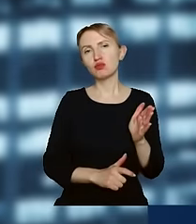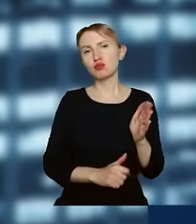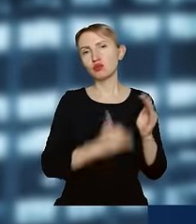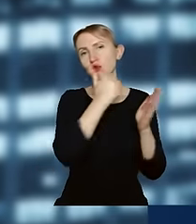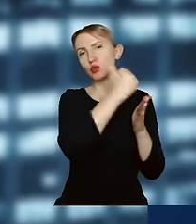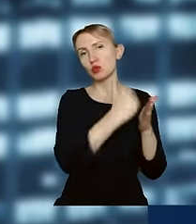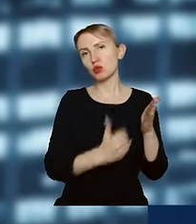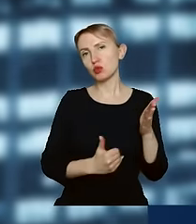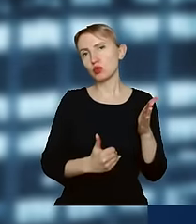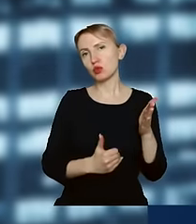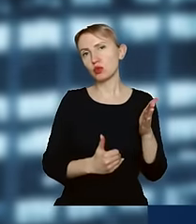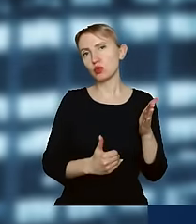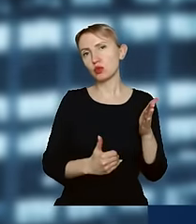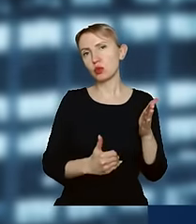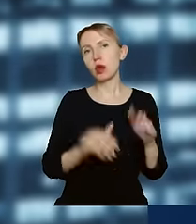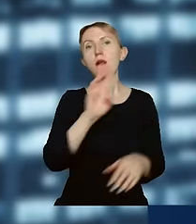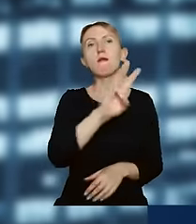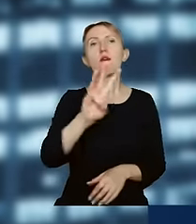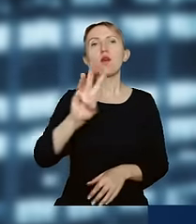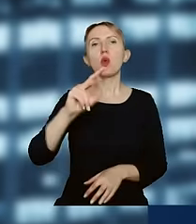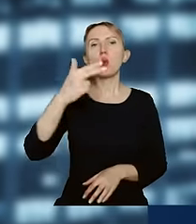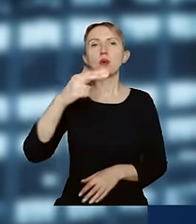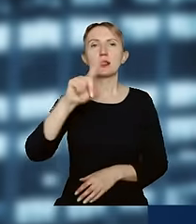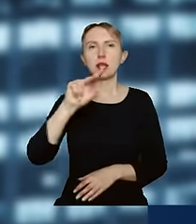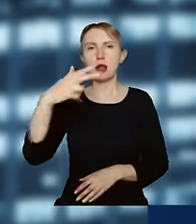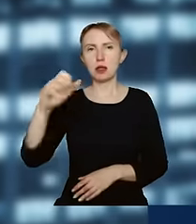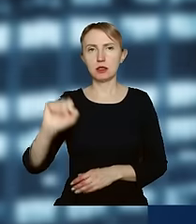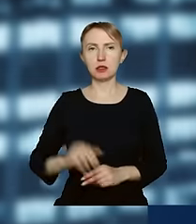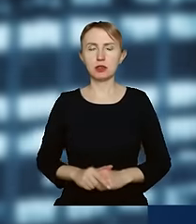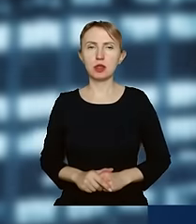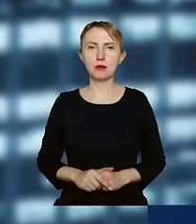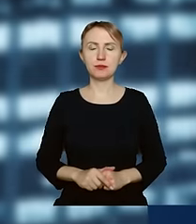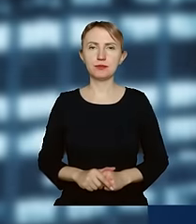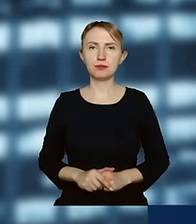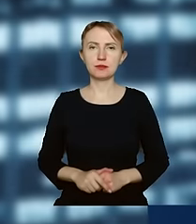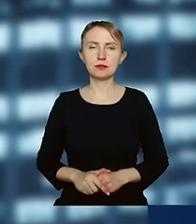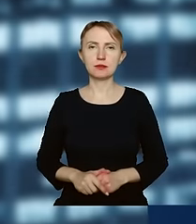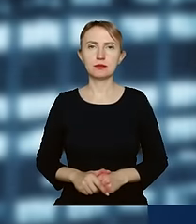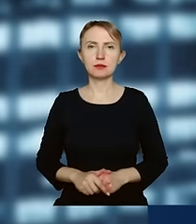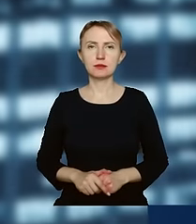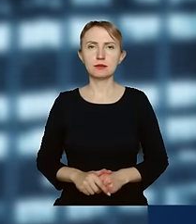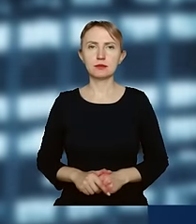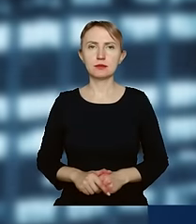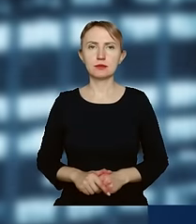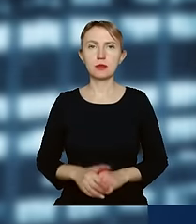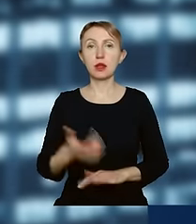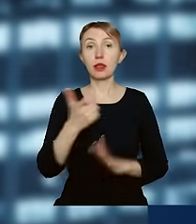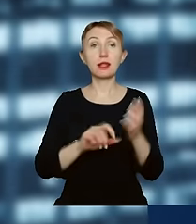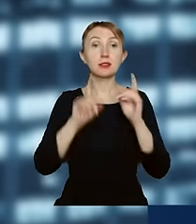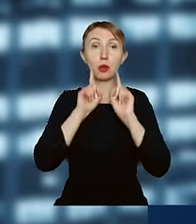na portalu Niezależna i bardzo uprzejmie Państwu tę listę